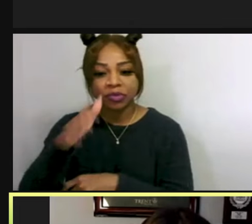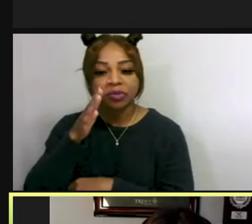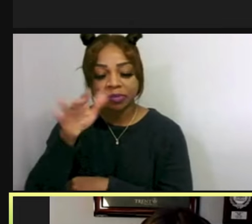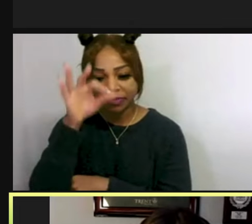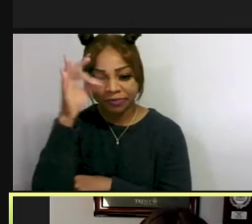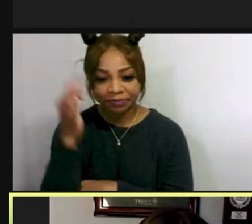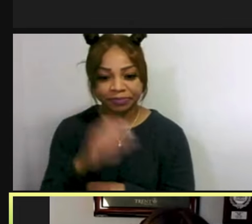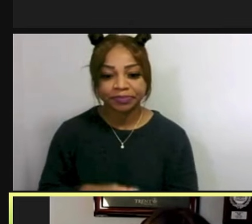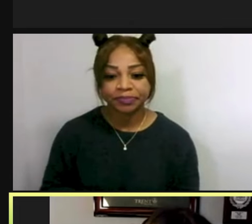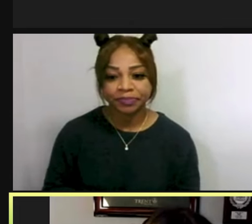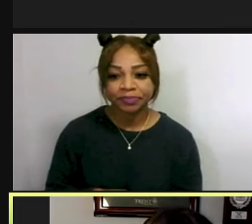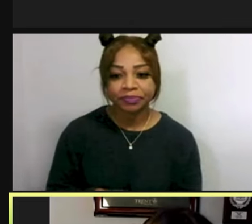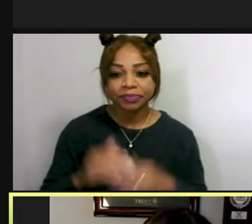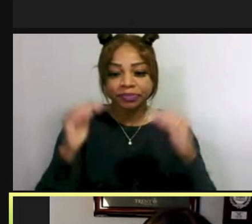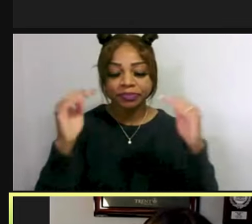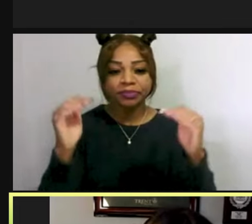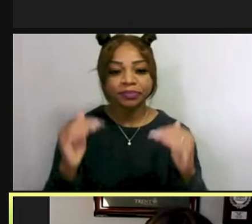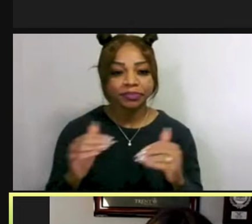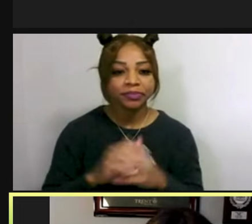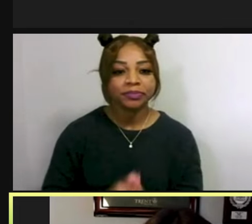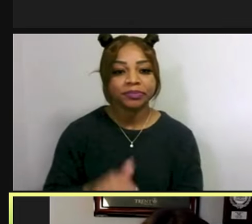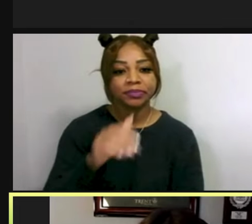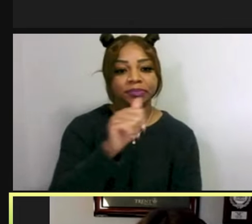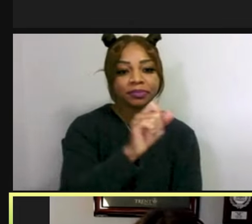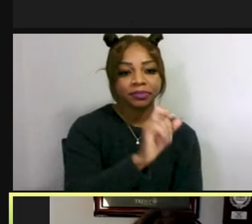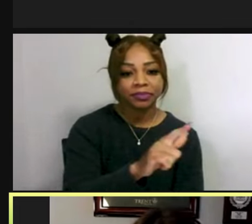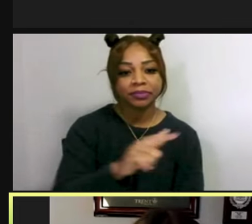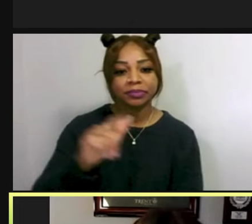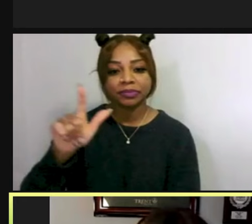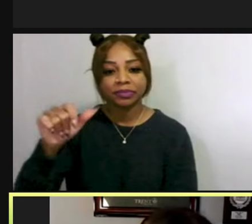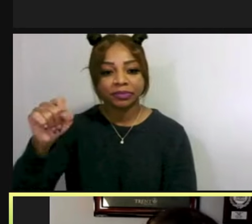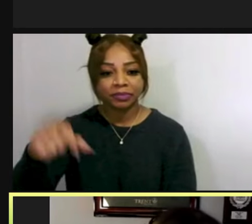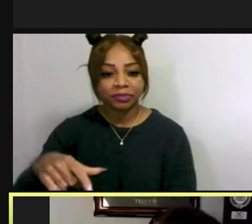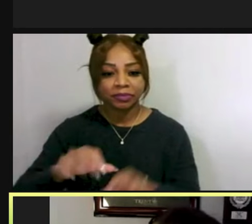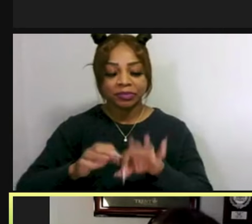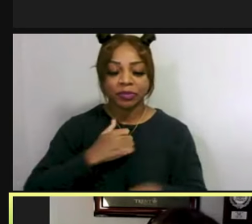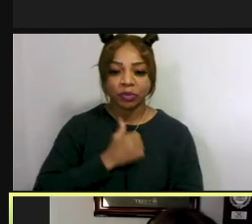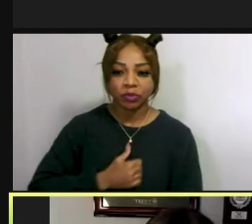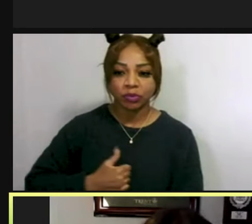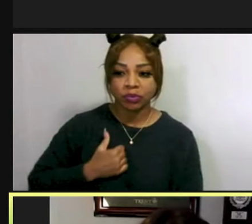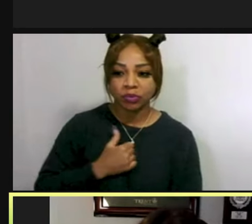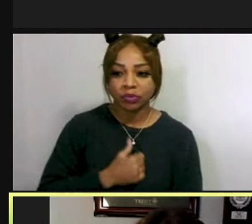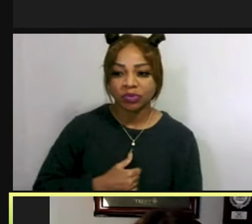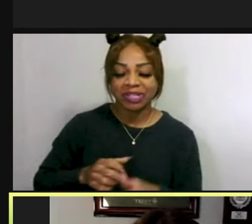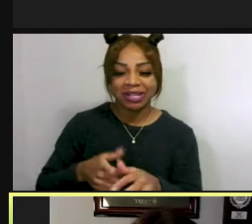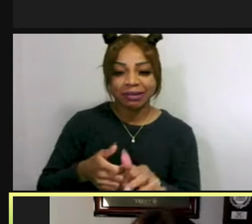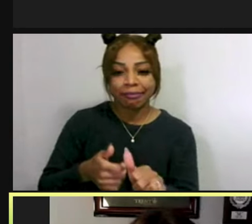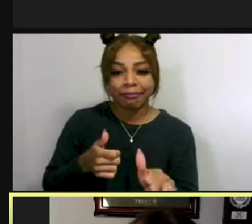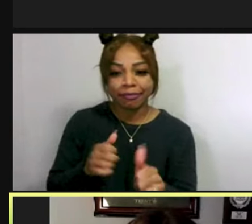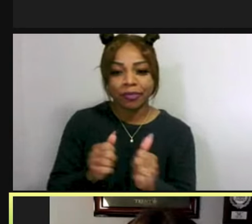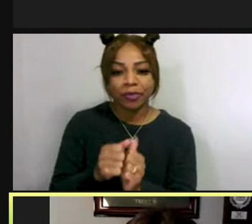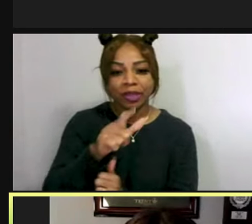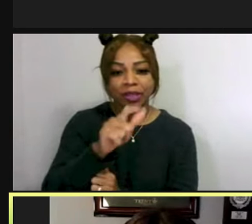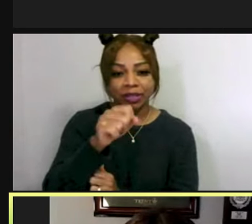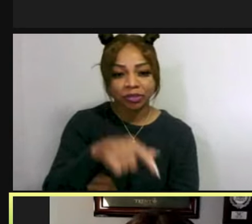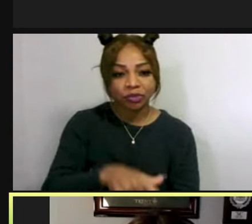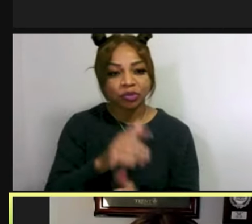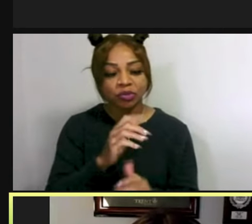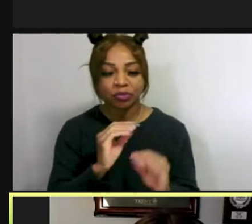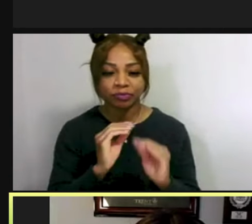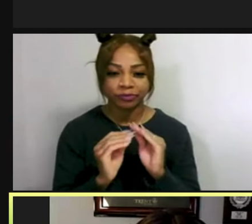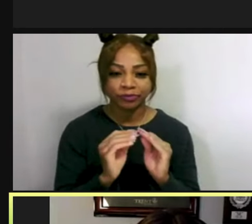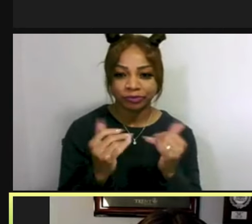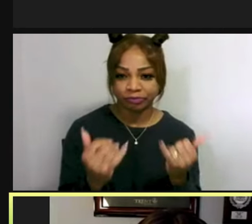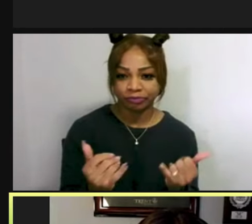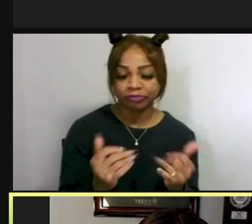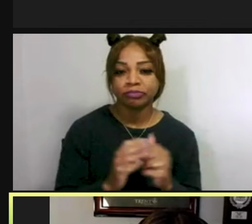choisir la bonne langue d'interprétation selon vos besoins. On va parler de l'interprétation en langue des signes américaine et en langue des signes